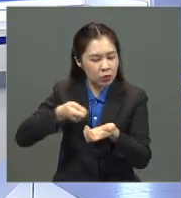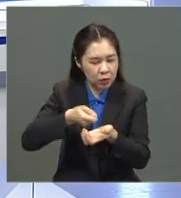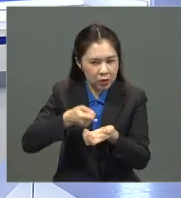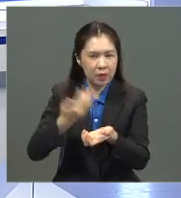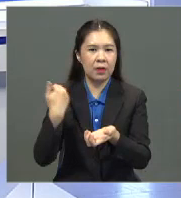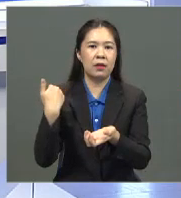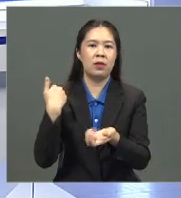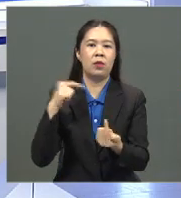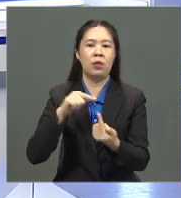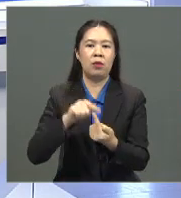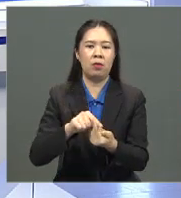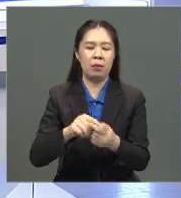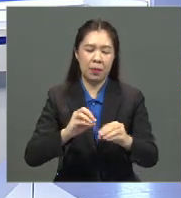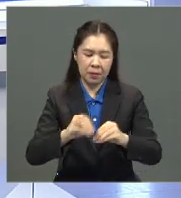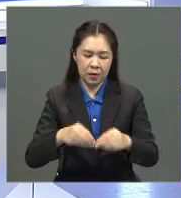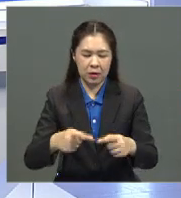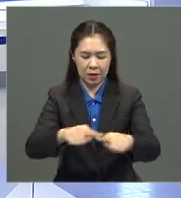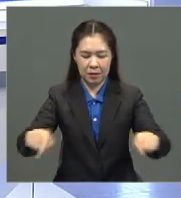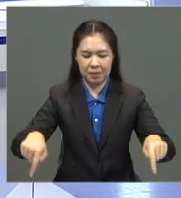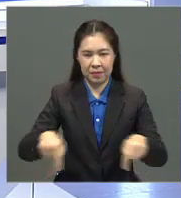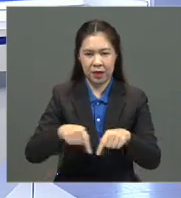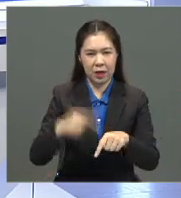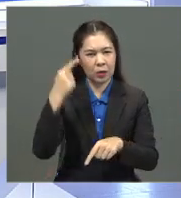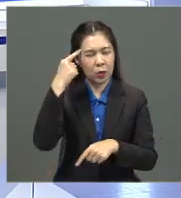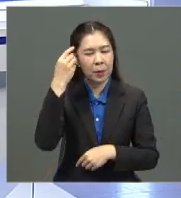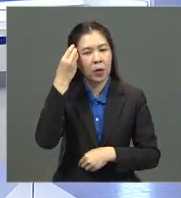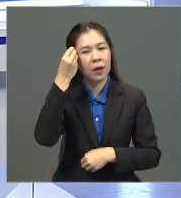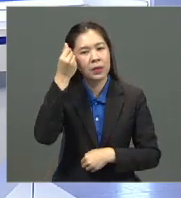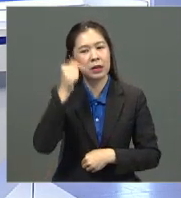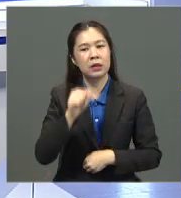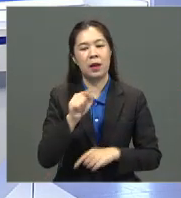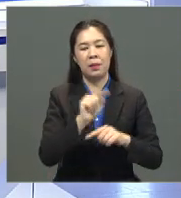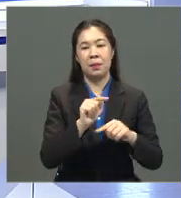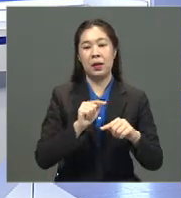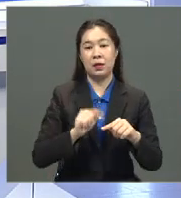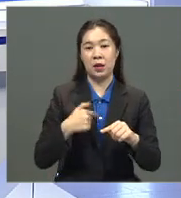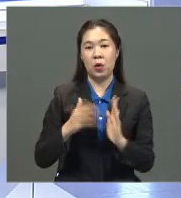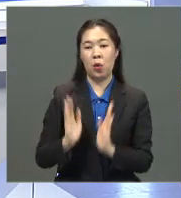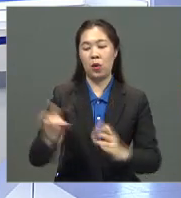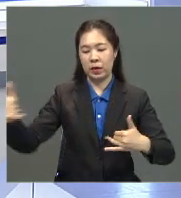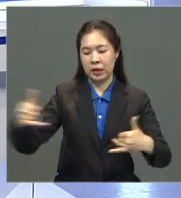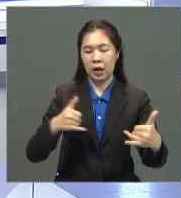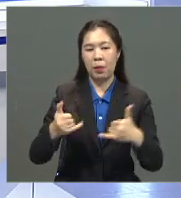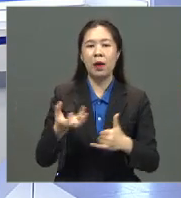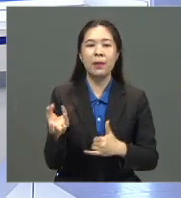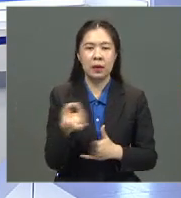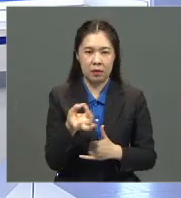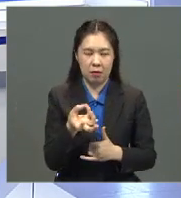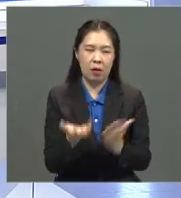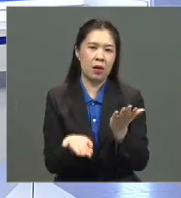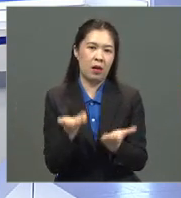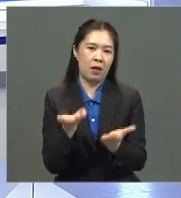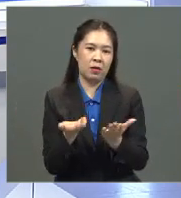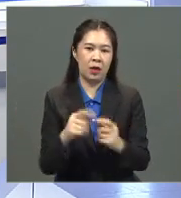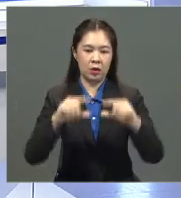รุกอะไรอย่างเงี้ยอันนี้เขาใช้ความคิดบางทีเนี่ยจะมีผู้ชมสักส่วนเปอร์เซ็นต์การเข้าชมมันชอบอยู่กับประเภทกีฬาชายซึ่งสักครู่เอง